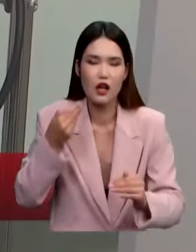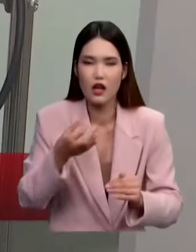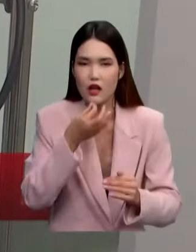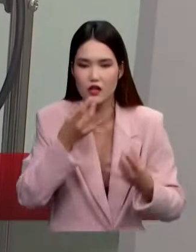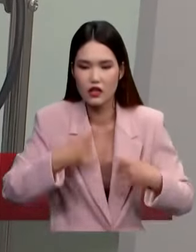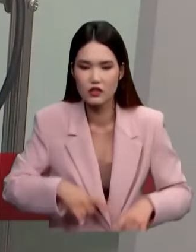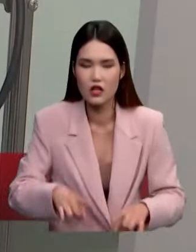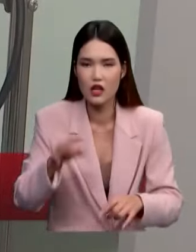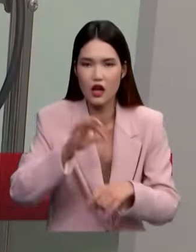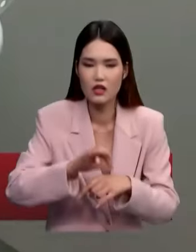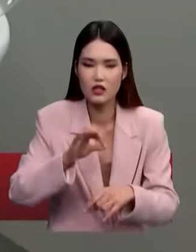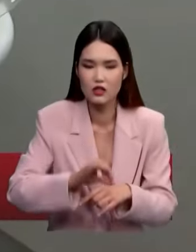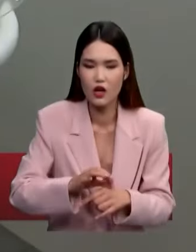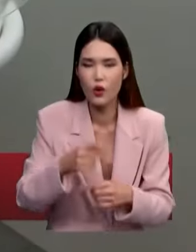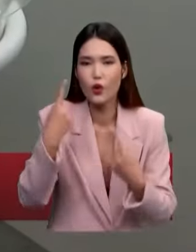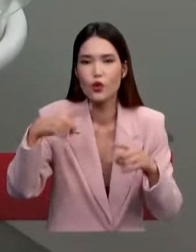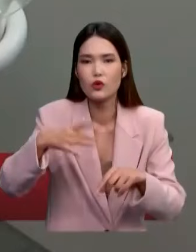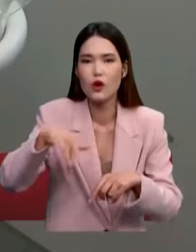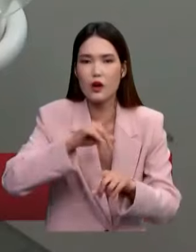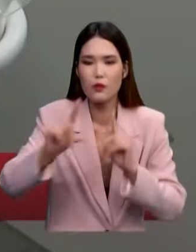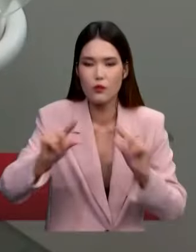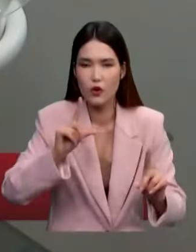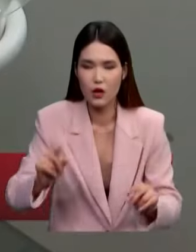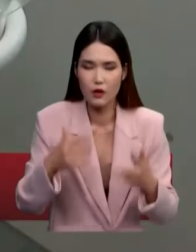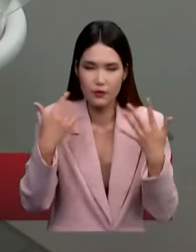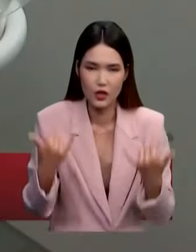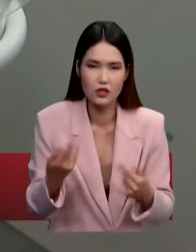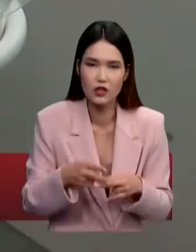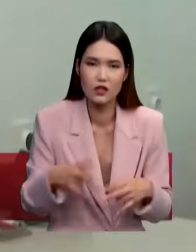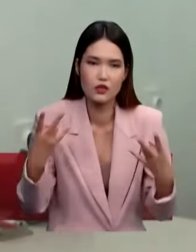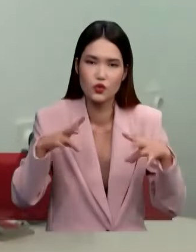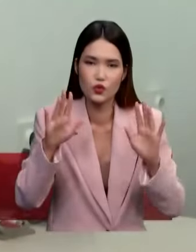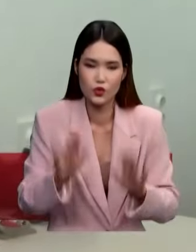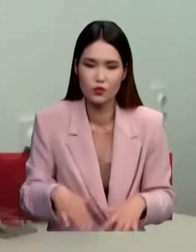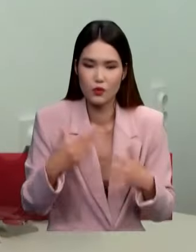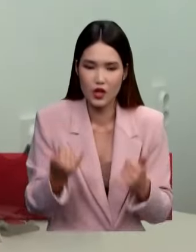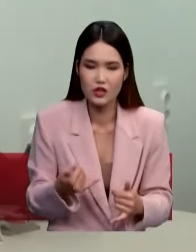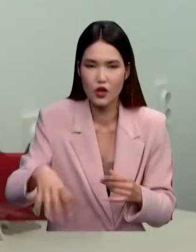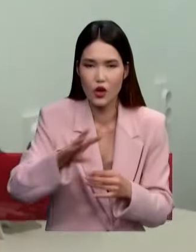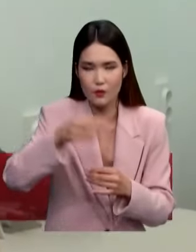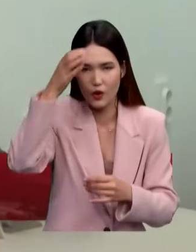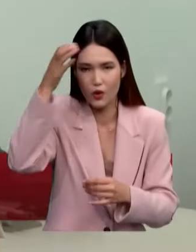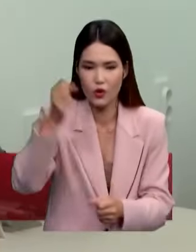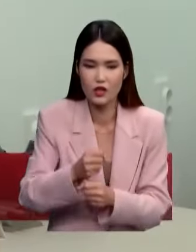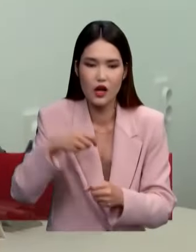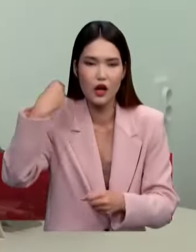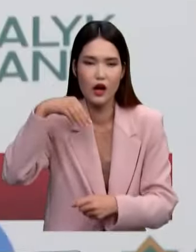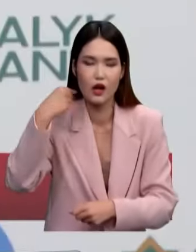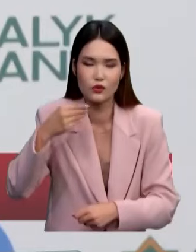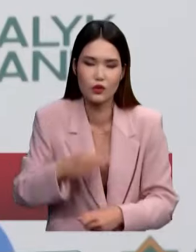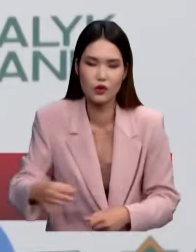детей диагностировали ретинопатию в других городах, то сейчас в этом нет необходимости. Все лечение делают в Актюбинской